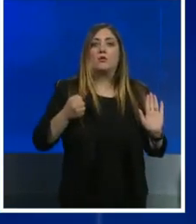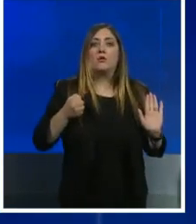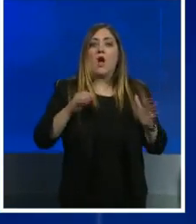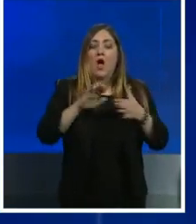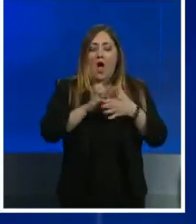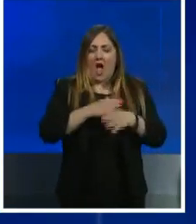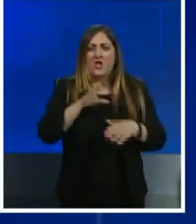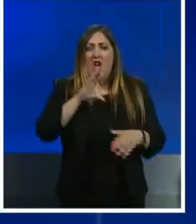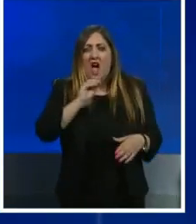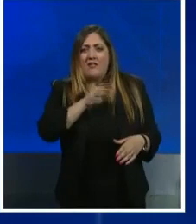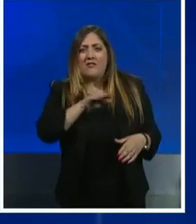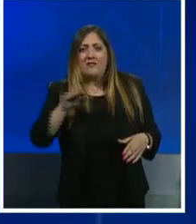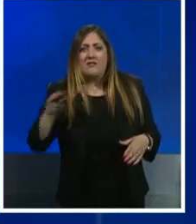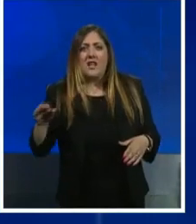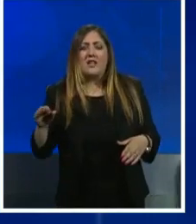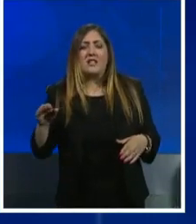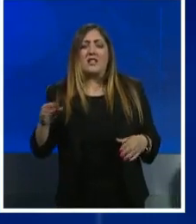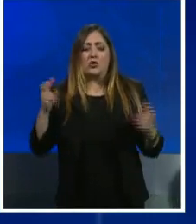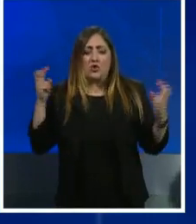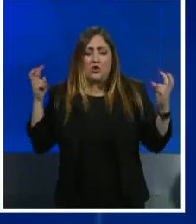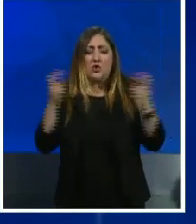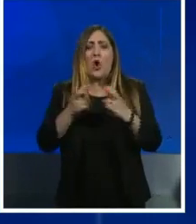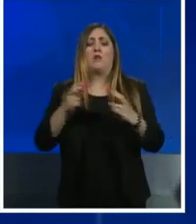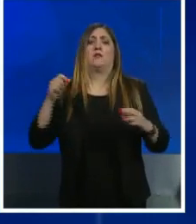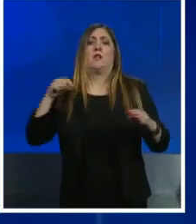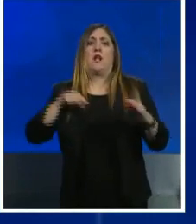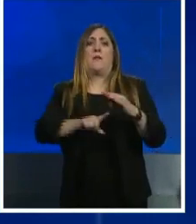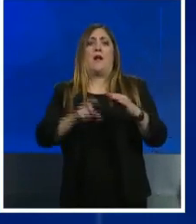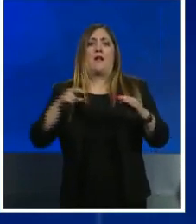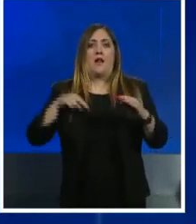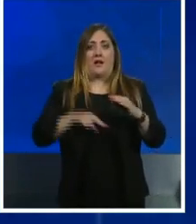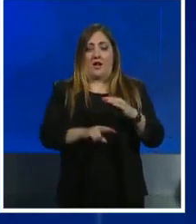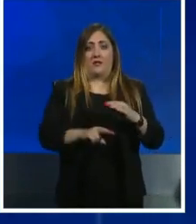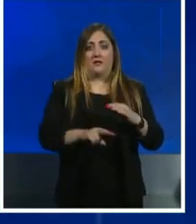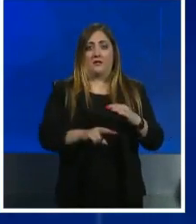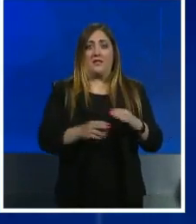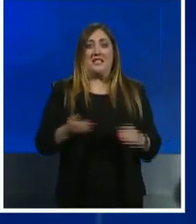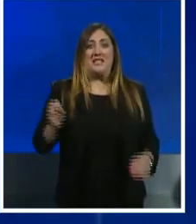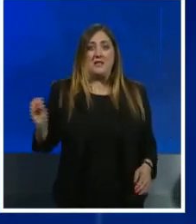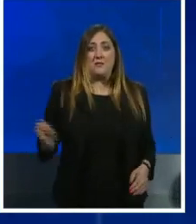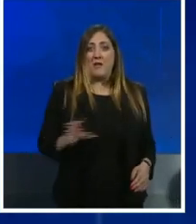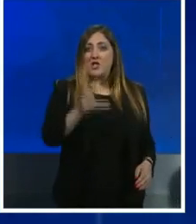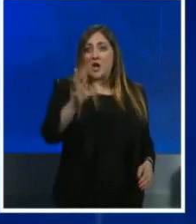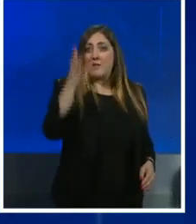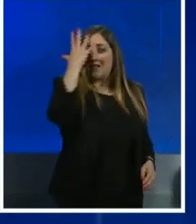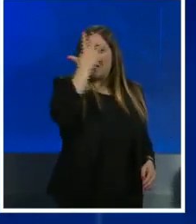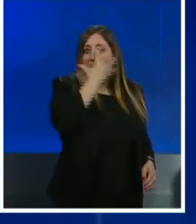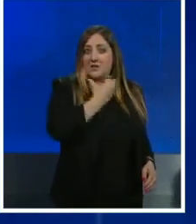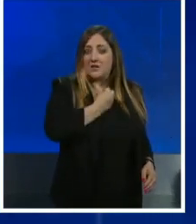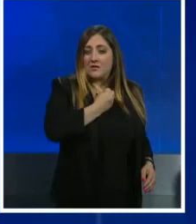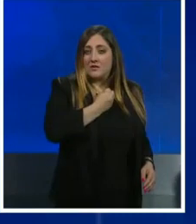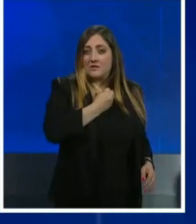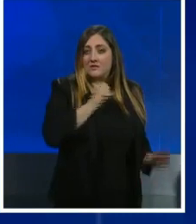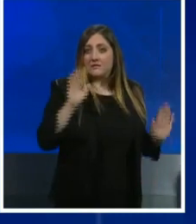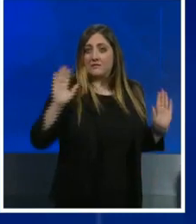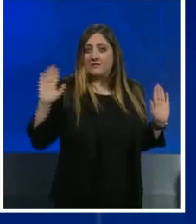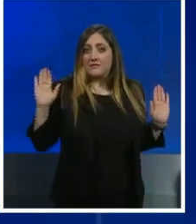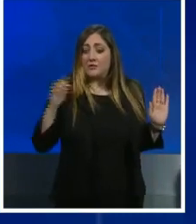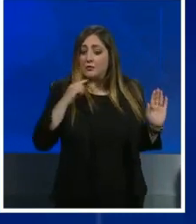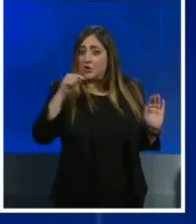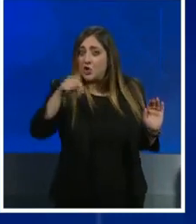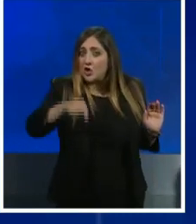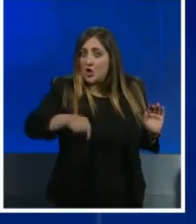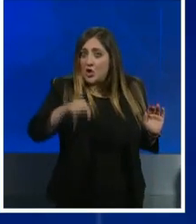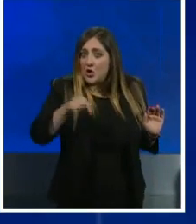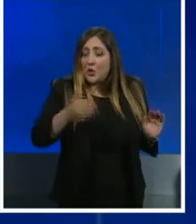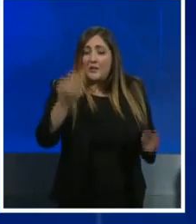kontra l-barranin fostna b'mod partikolari dawk li għandhom ġilda skura, ma nżeraċ il-lum,